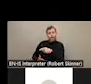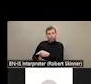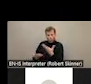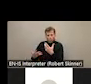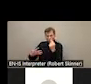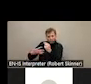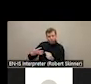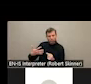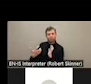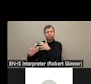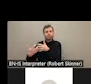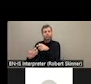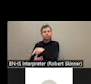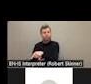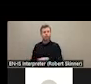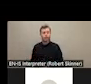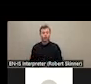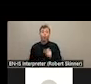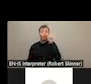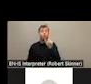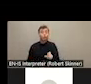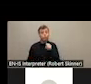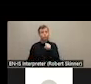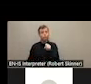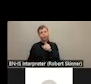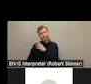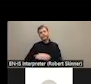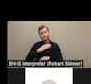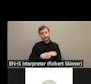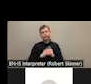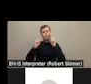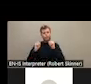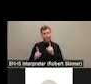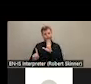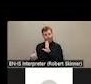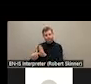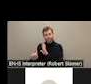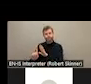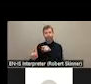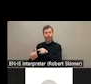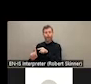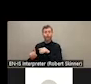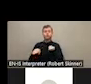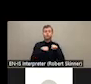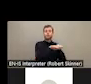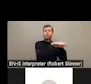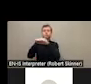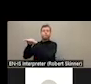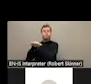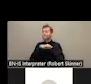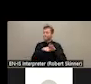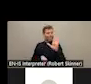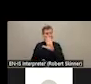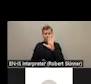toujours, devrais-je dire, besoin d'un accompagnement souvent individualisé dans le système